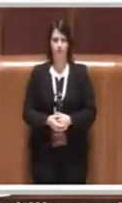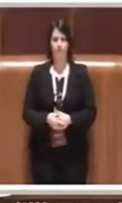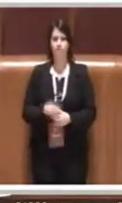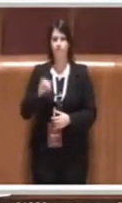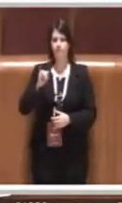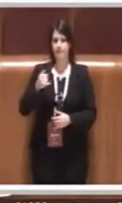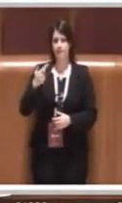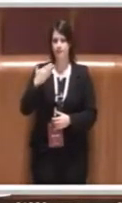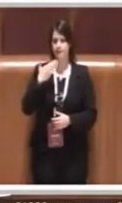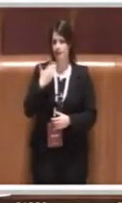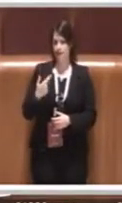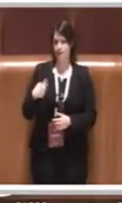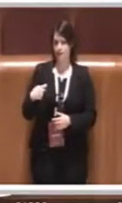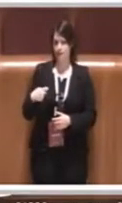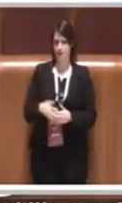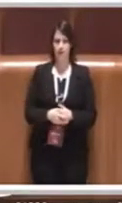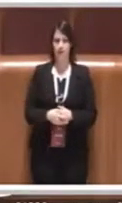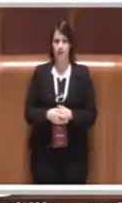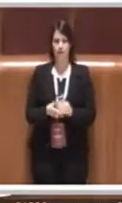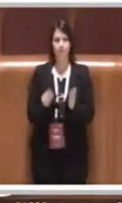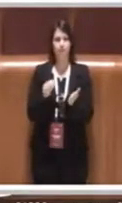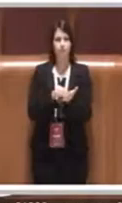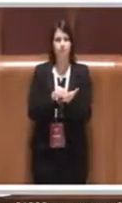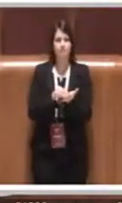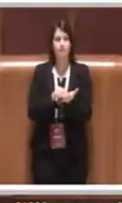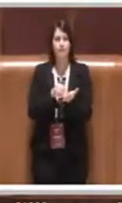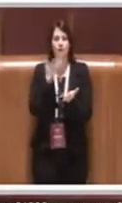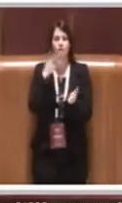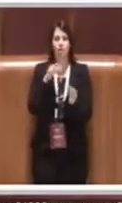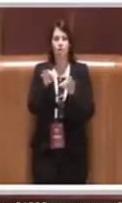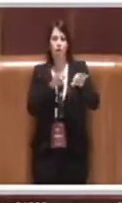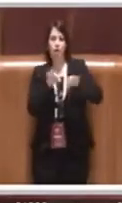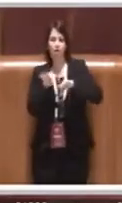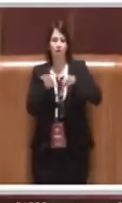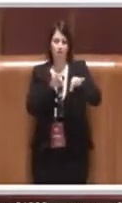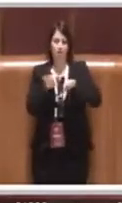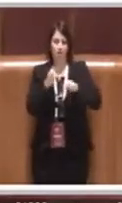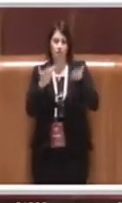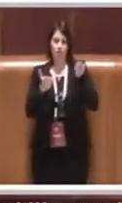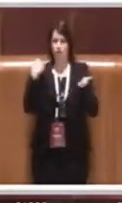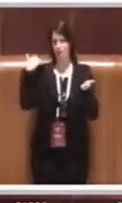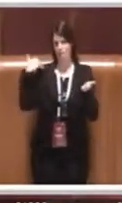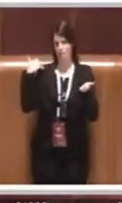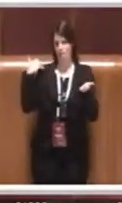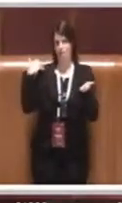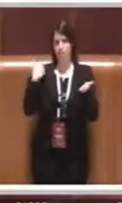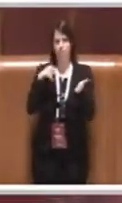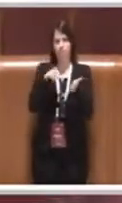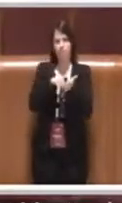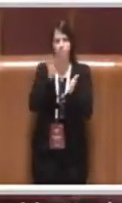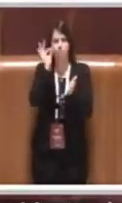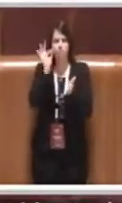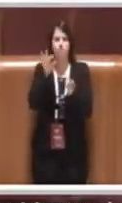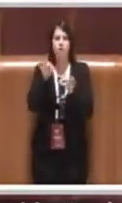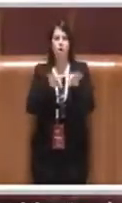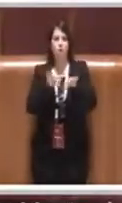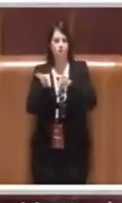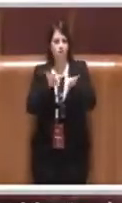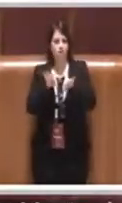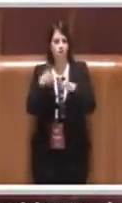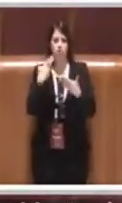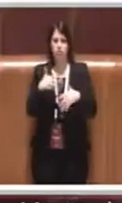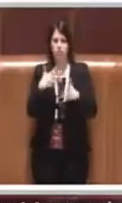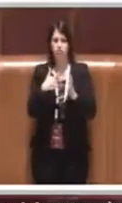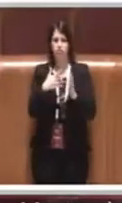Sì, grazie Presidente. Un emendamento di coordinamento rispetto ad altri che abbiamo già presentato, che già sono contenuti in realtà nel